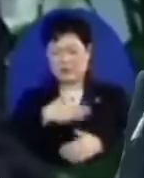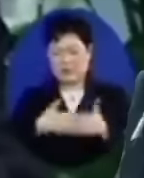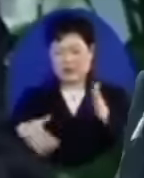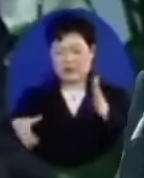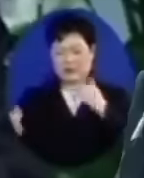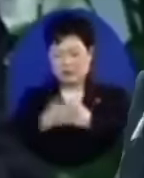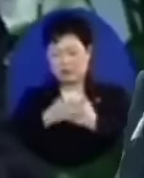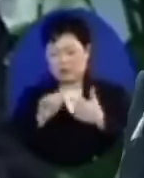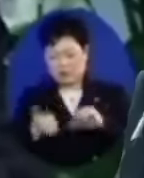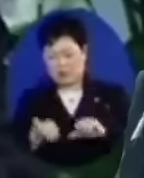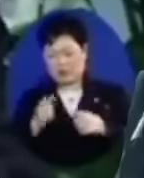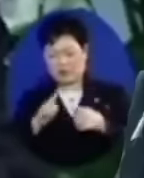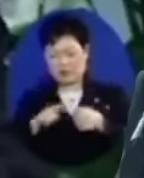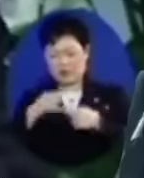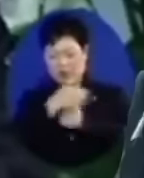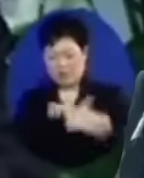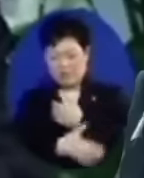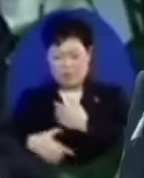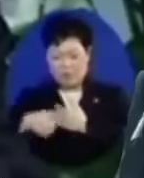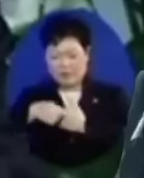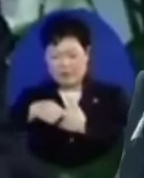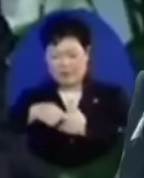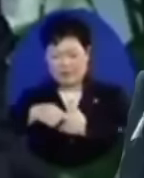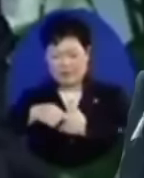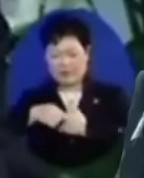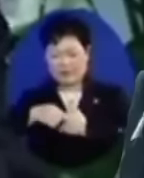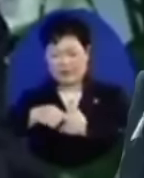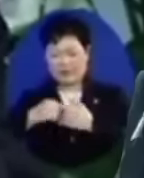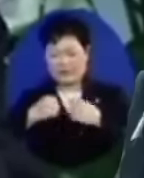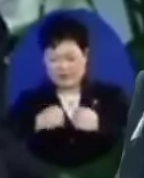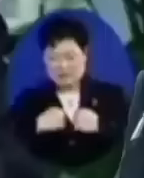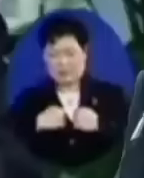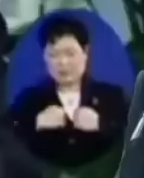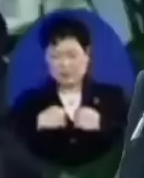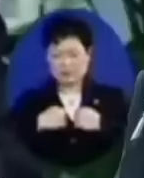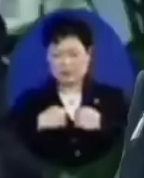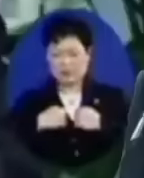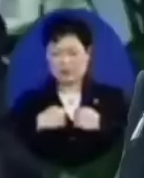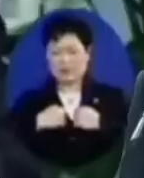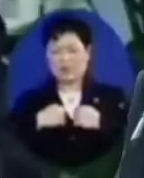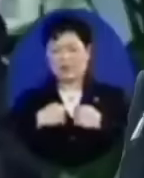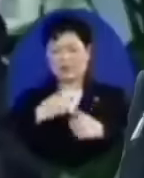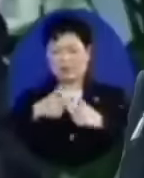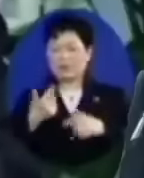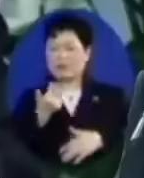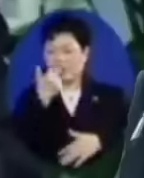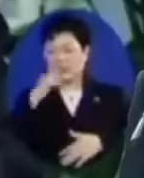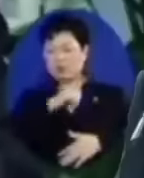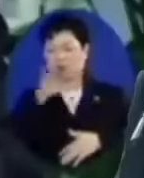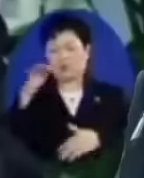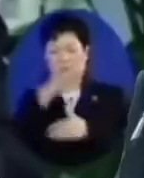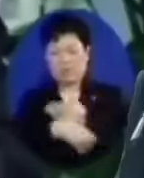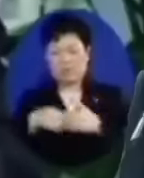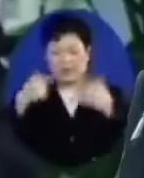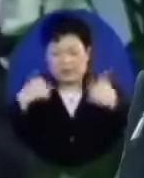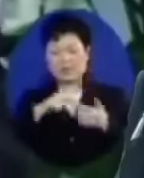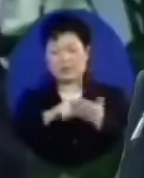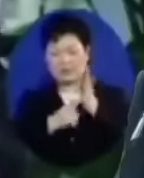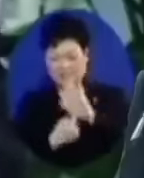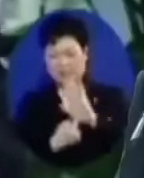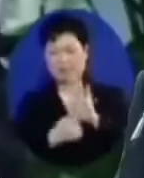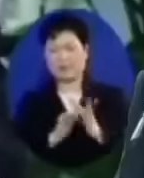죽었다는 것을 몸에 걸머지고 마음에 끌어안고 있으면 예수의 생명도 또한 우리 몸에 늘 나타난다는